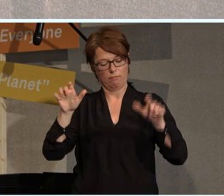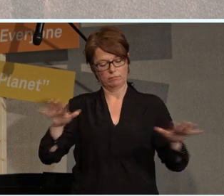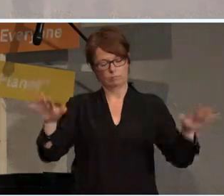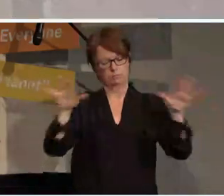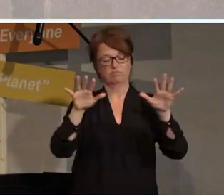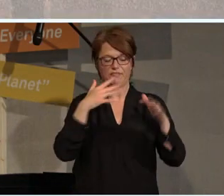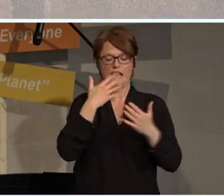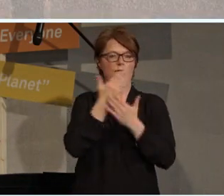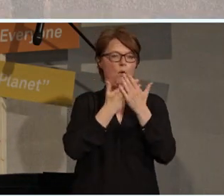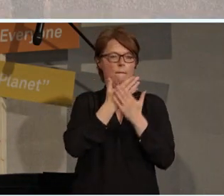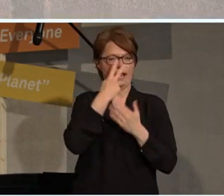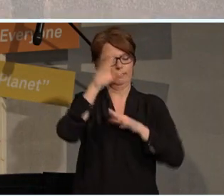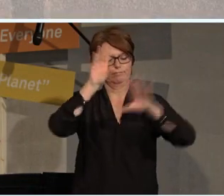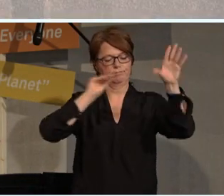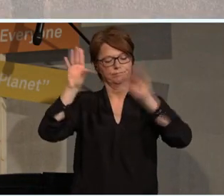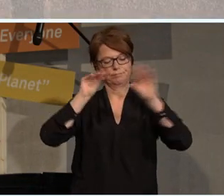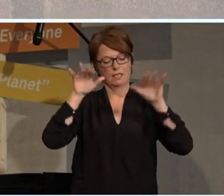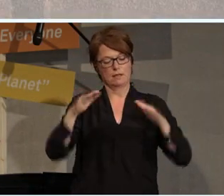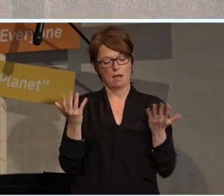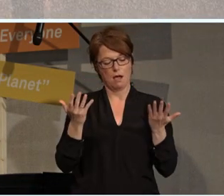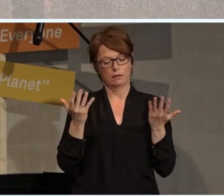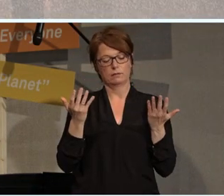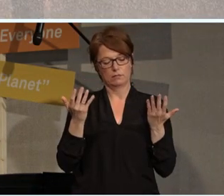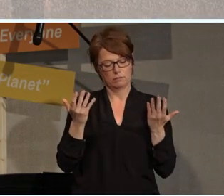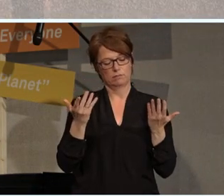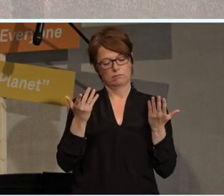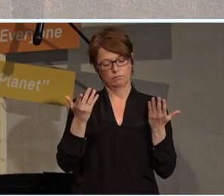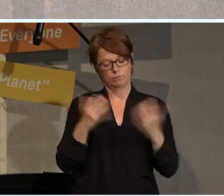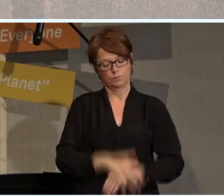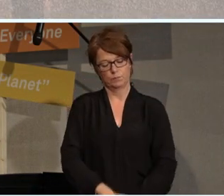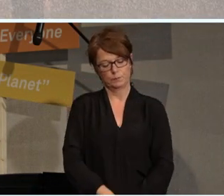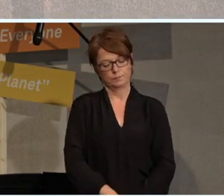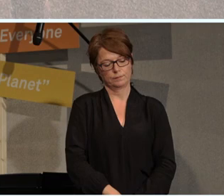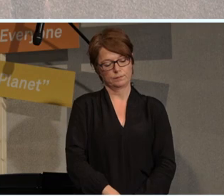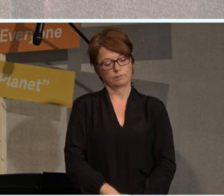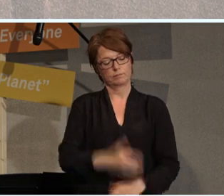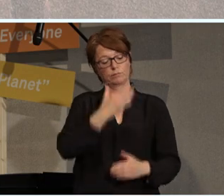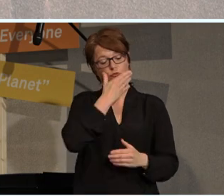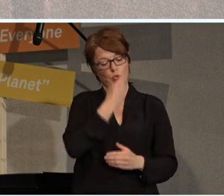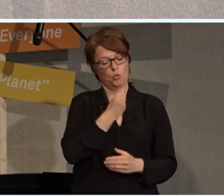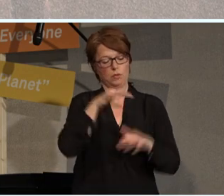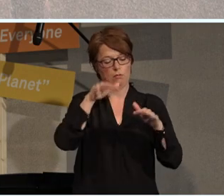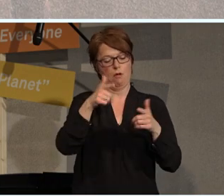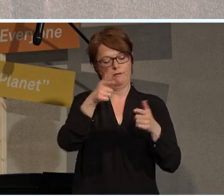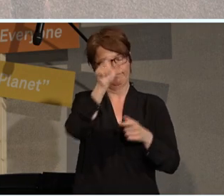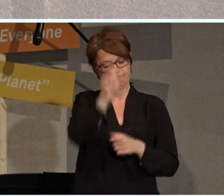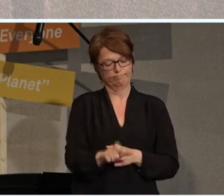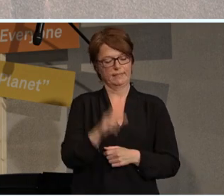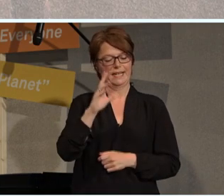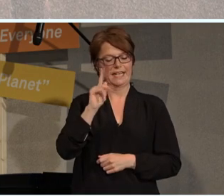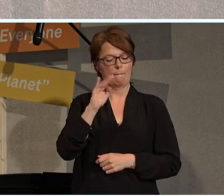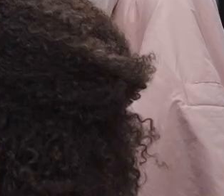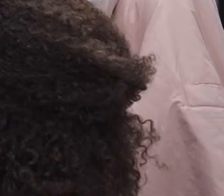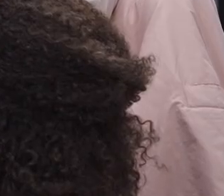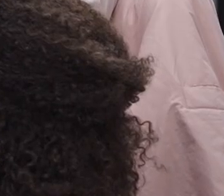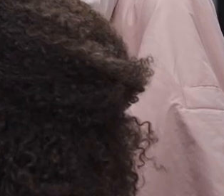heute Empowerment, als man hier reinkam. Wir werden, wie die Generationen vor uns, weiterkämpfen müssen, nicht nur